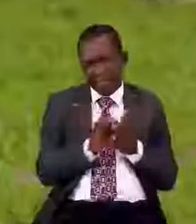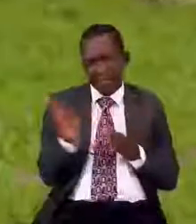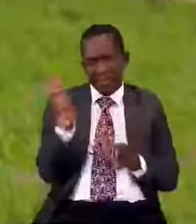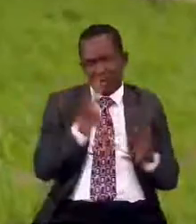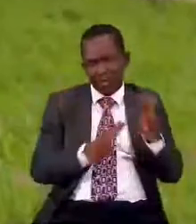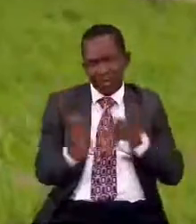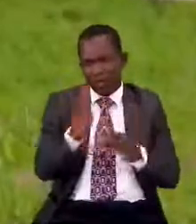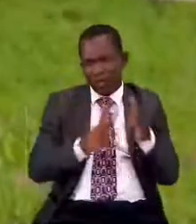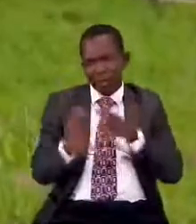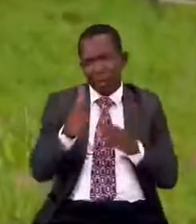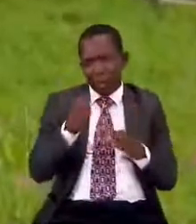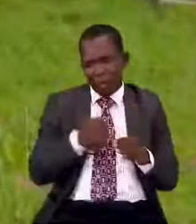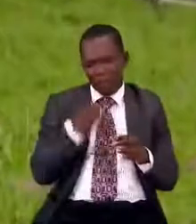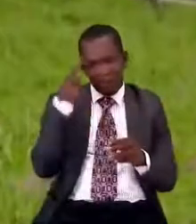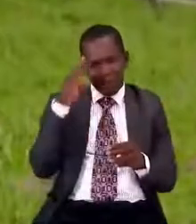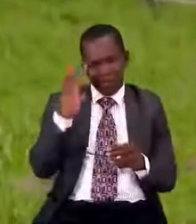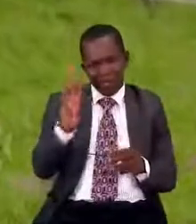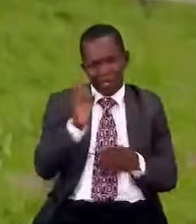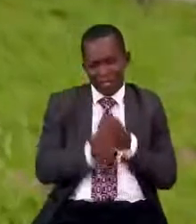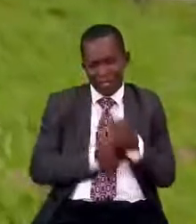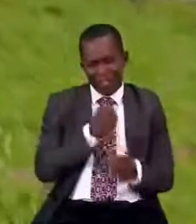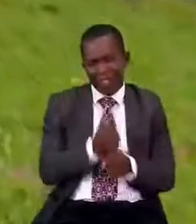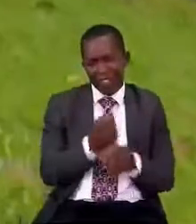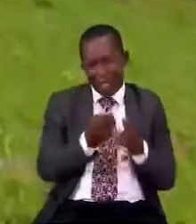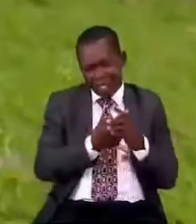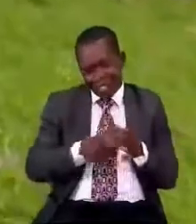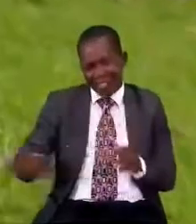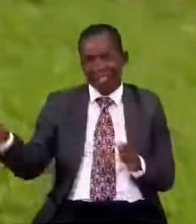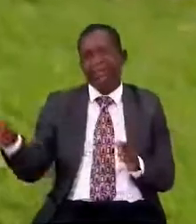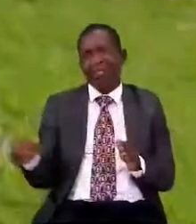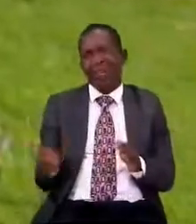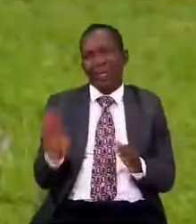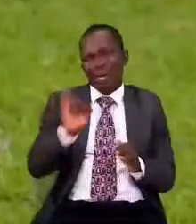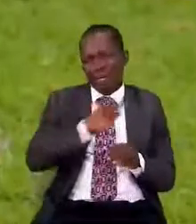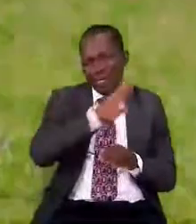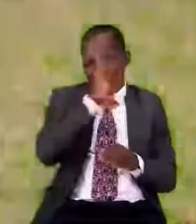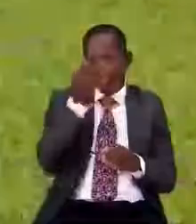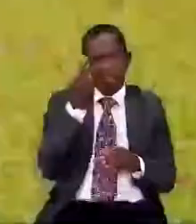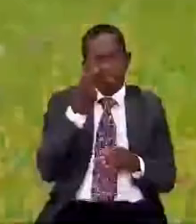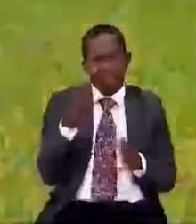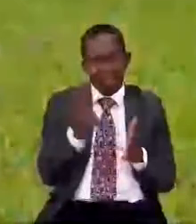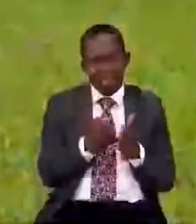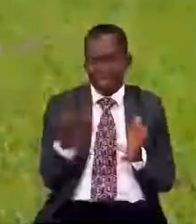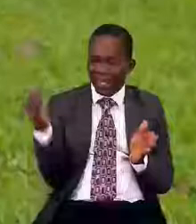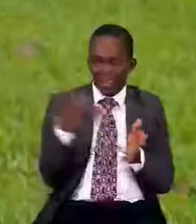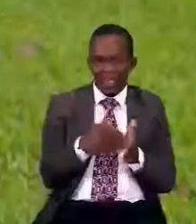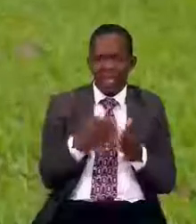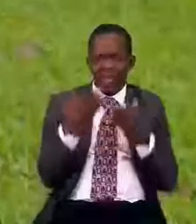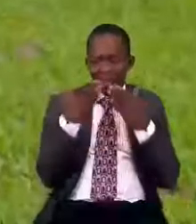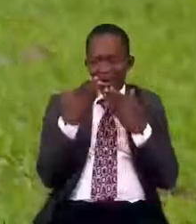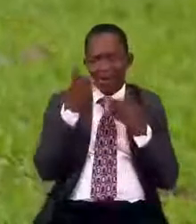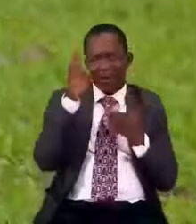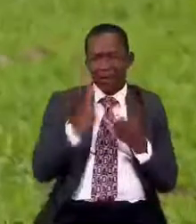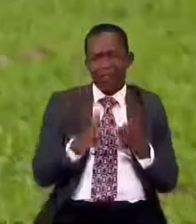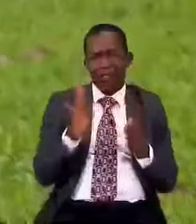pouvais plus voir les symptômes. Je rends grâce aujourd'hui que je suis vivante. La maladie ne m'a pas